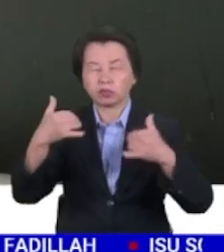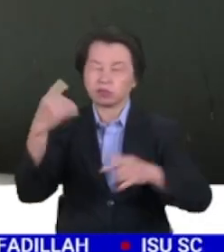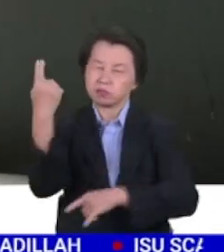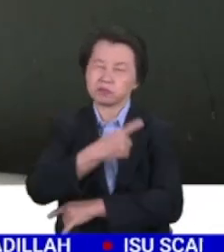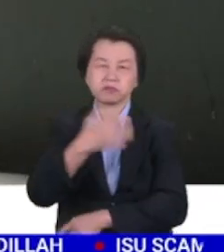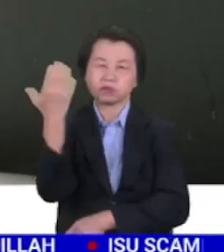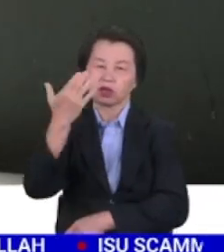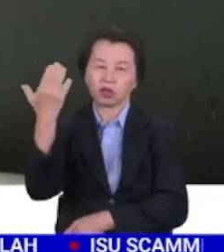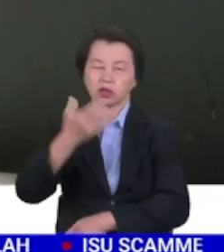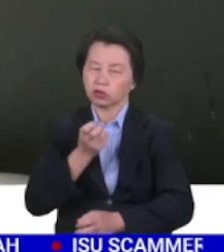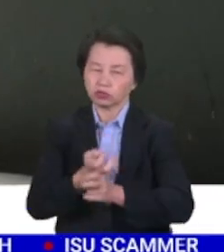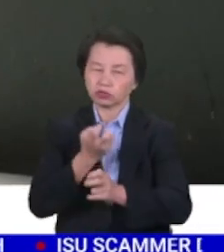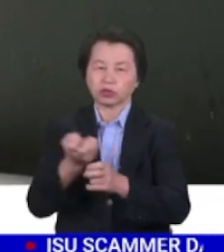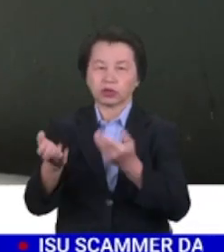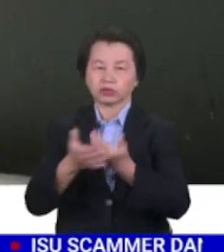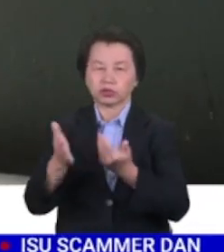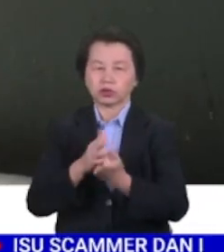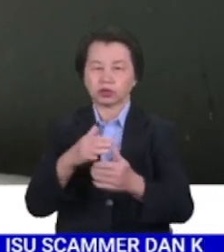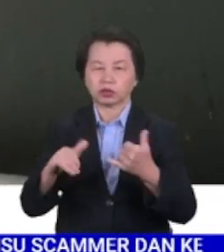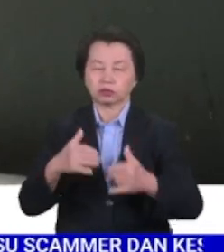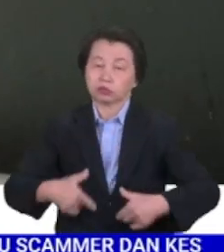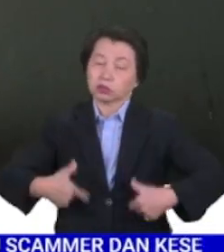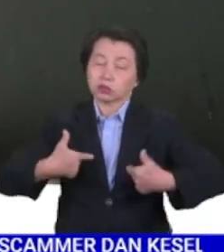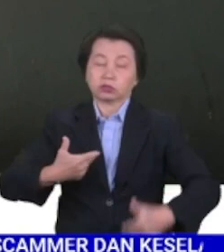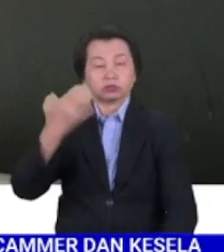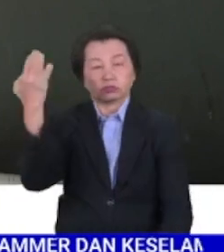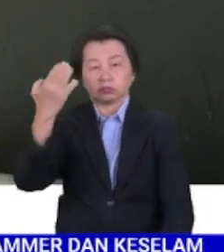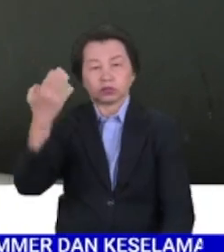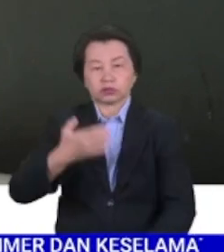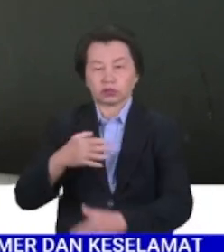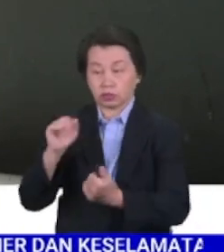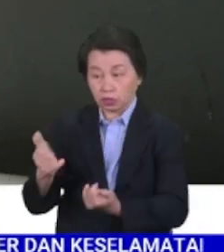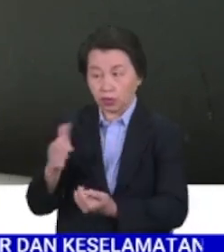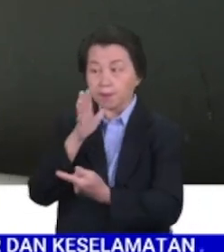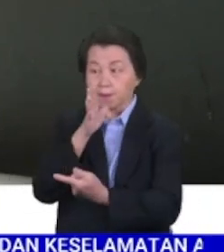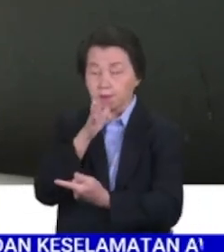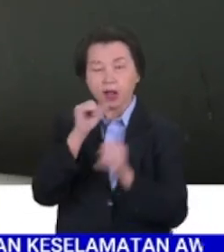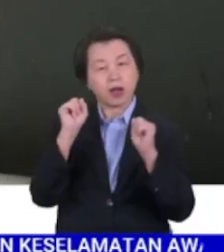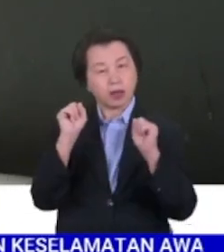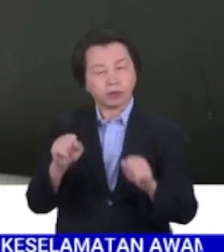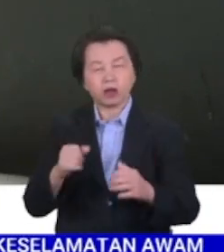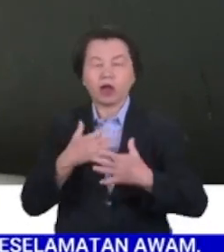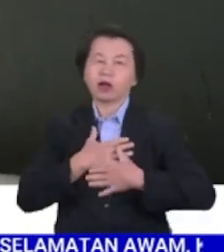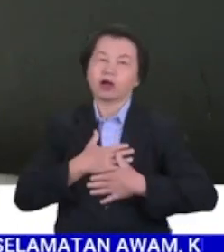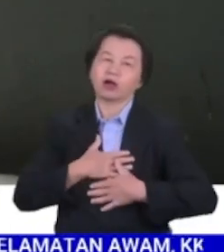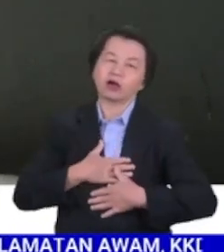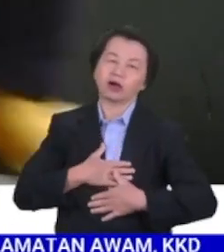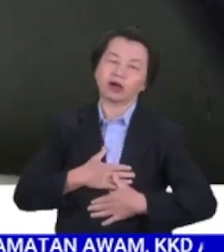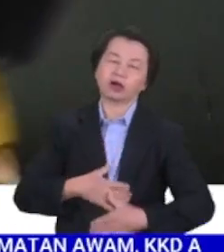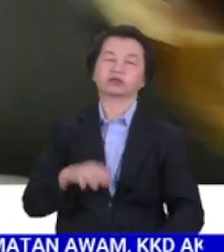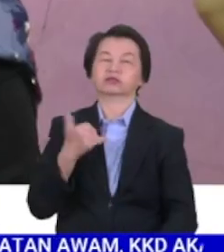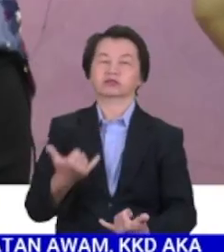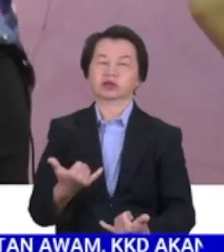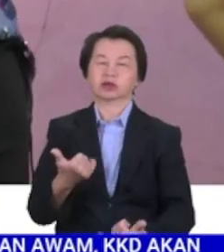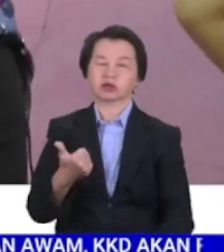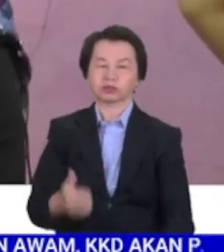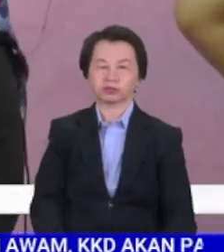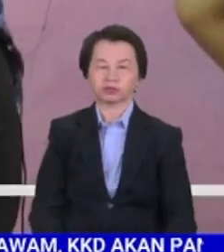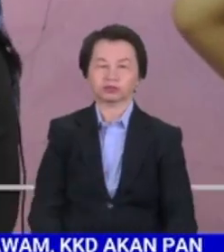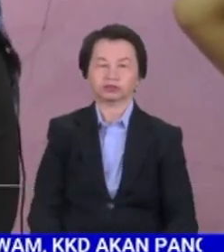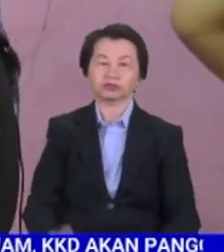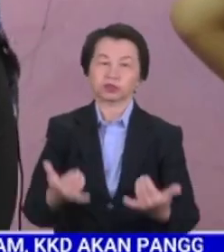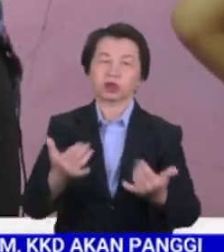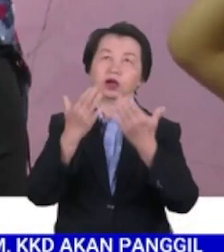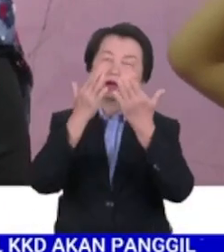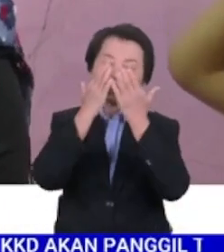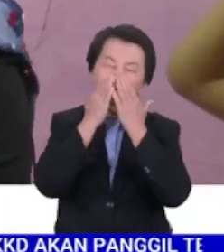hari, susah senang permainan hidup. Nurul kini boleh menarik nafas lega. Sekarang ni alhamdulillah